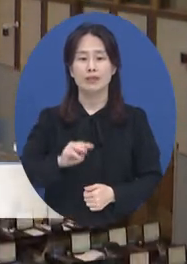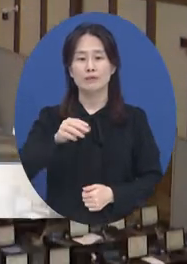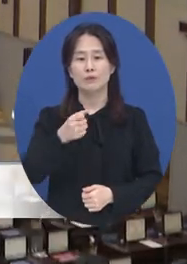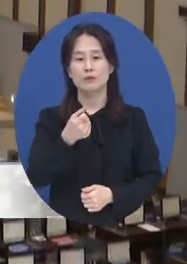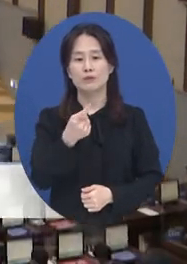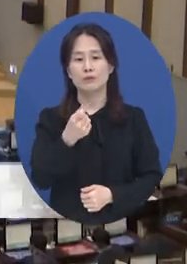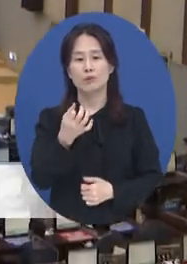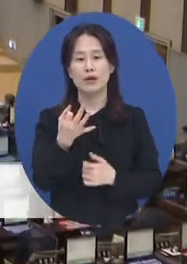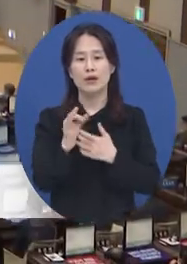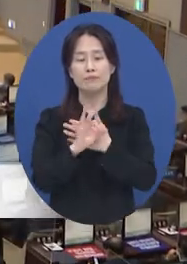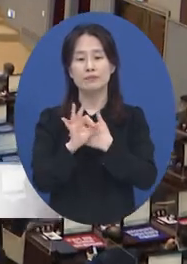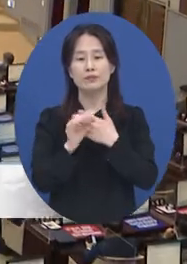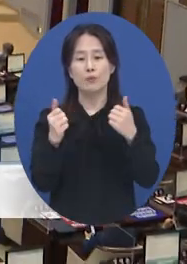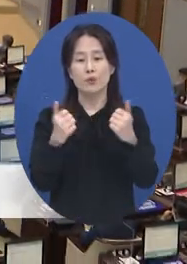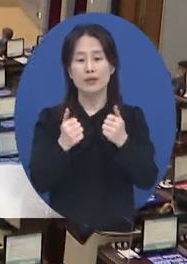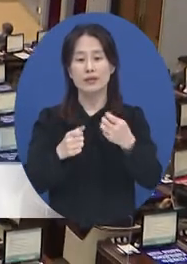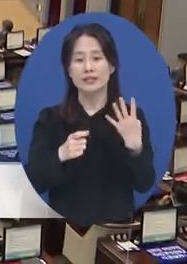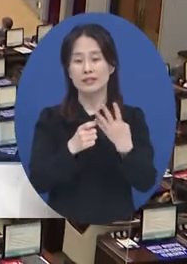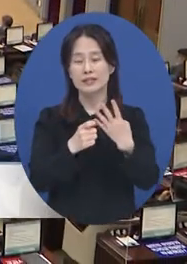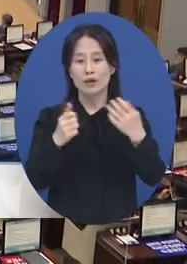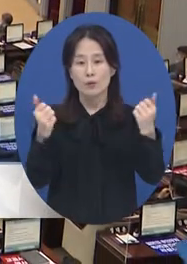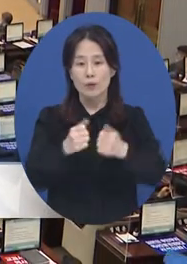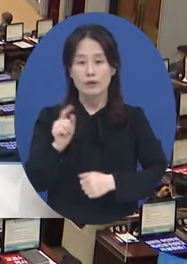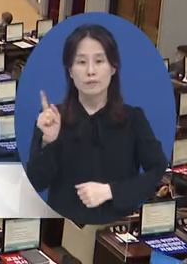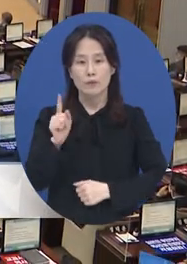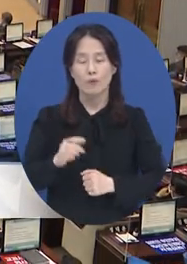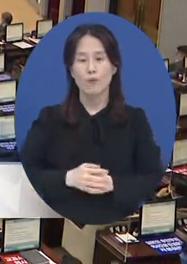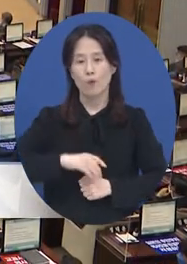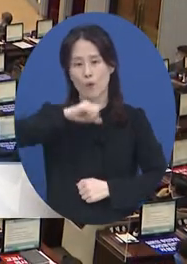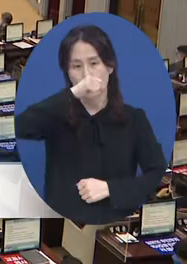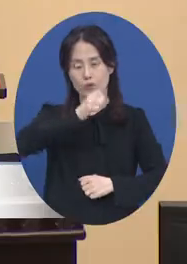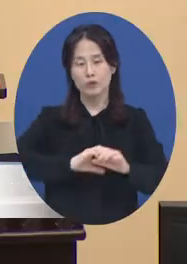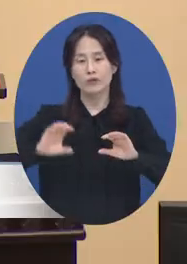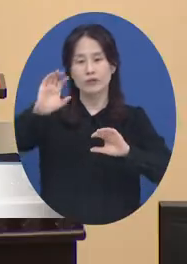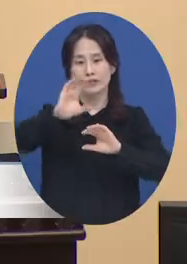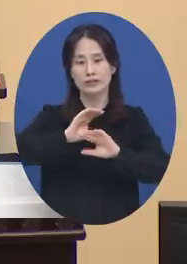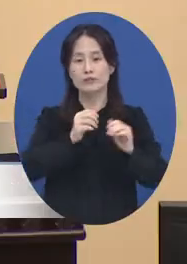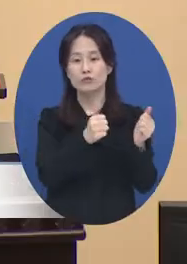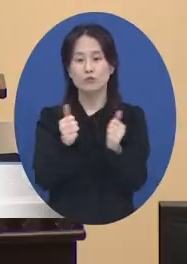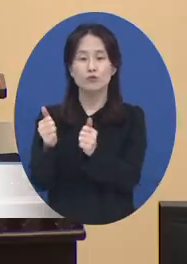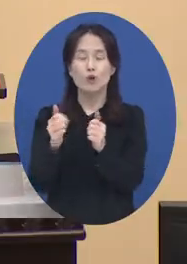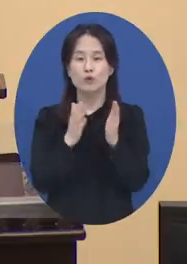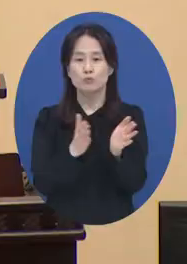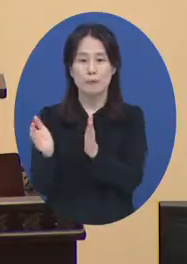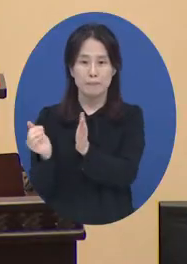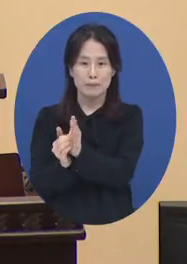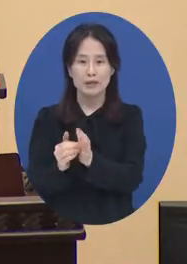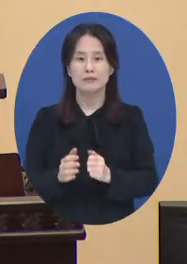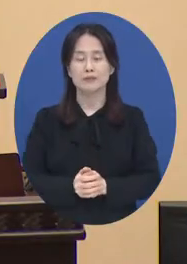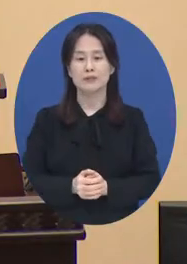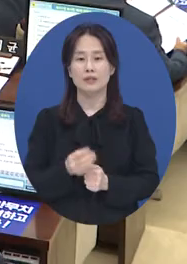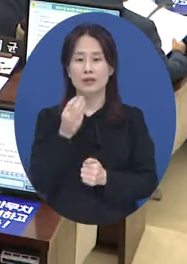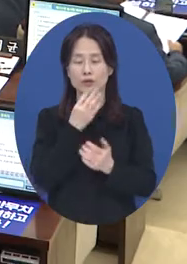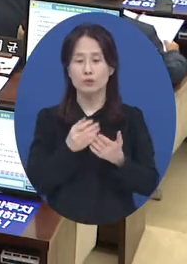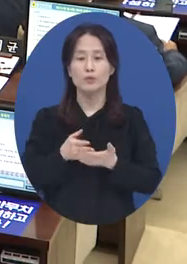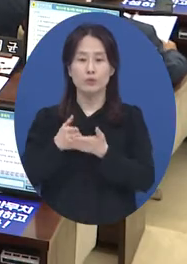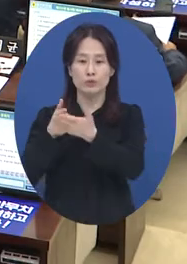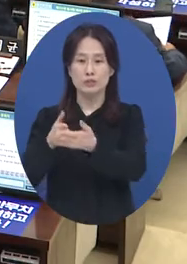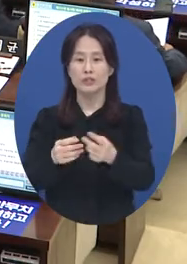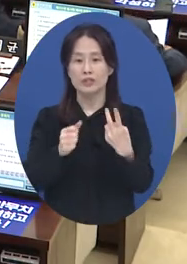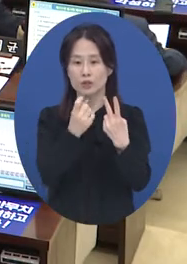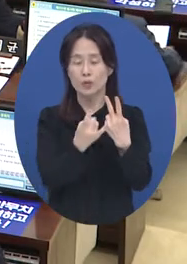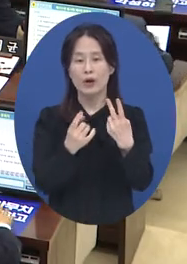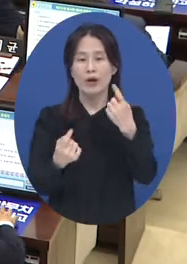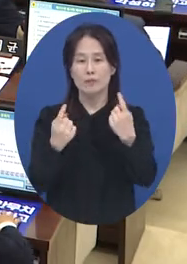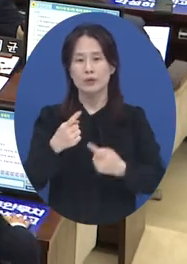경우 도의회 제 3 151회 임시회 4차 부 위해서는 경우도 추가경정 예산안이 심히 됐습니다 도가 제출한 이외 추려 1보다